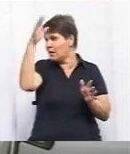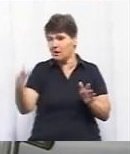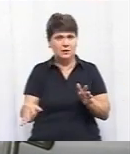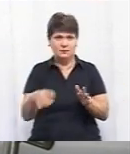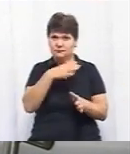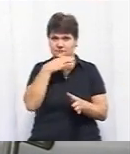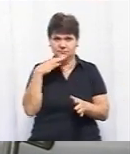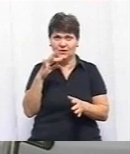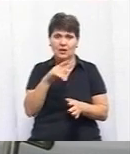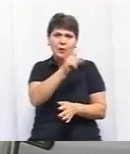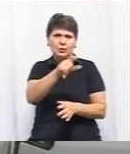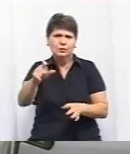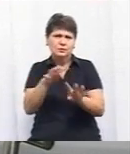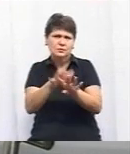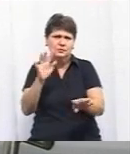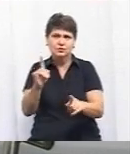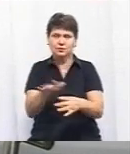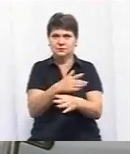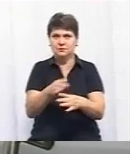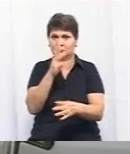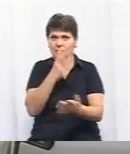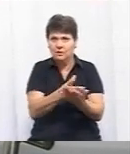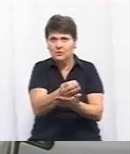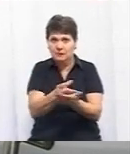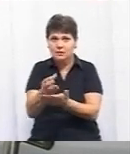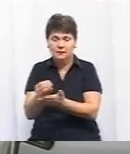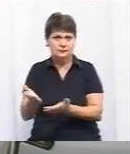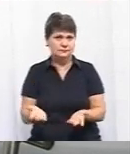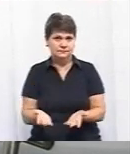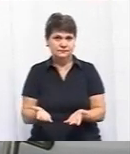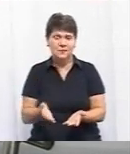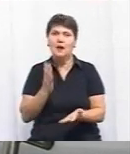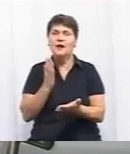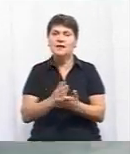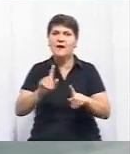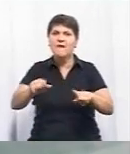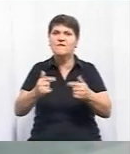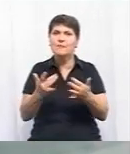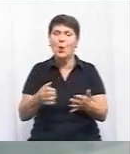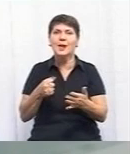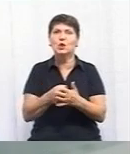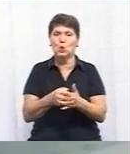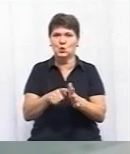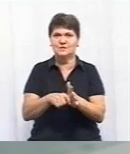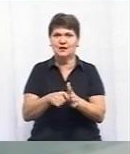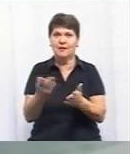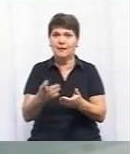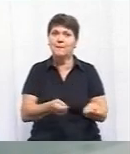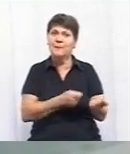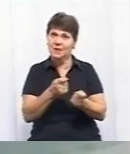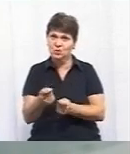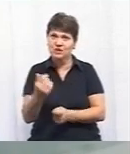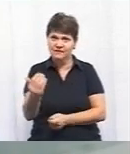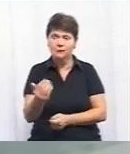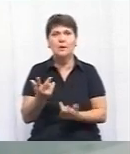платити зарплатню за те, що вони будуть пересортовувати після нас сміття. Тобто є вимоги до сміття, яке приносять до